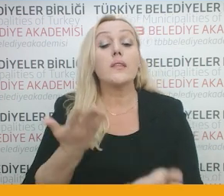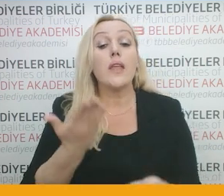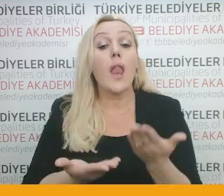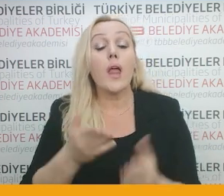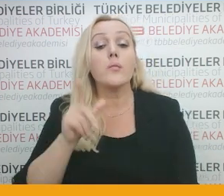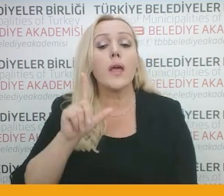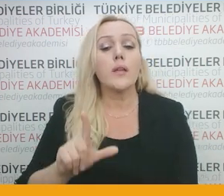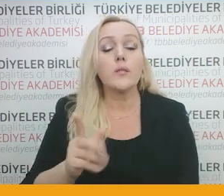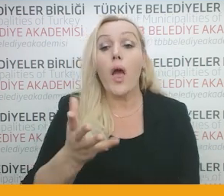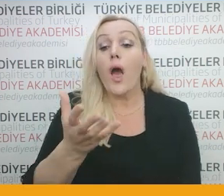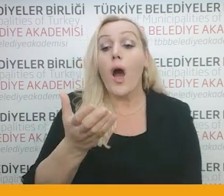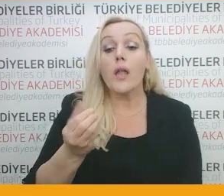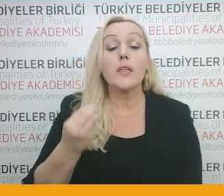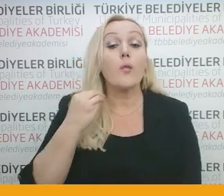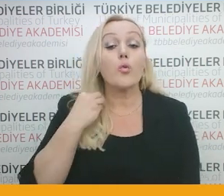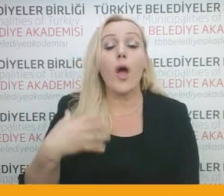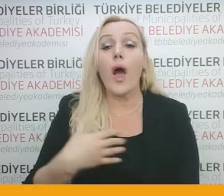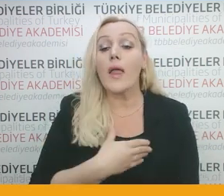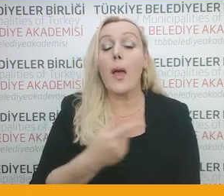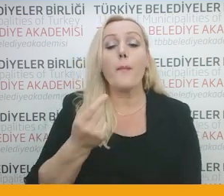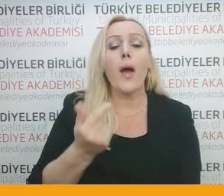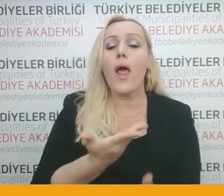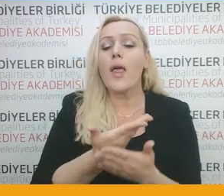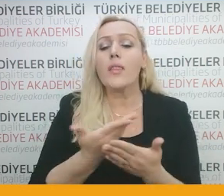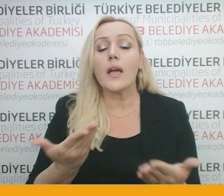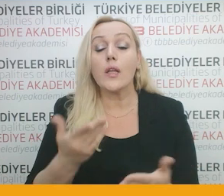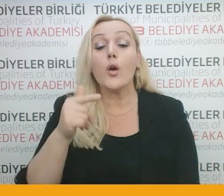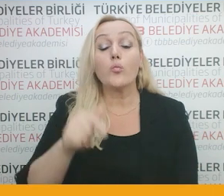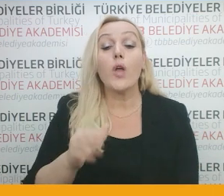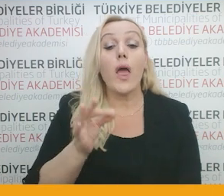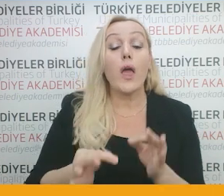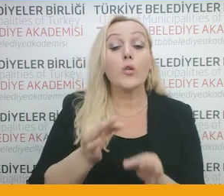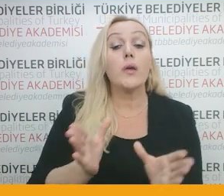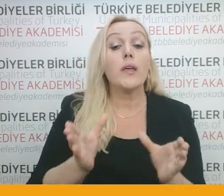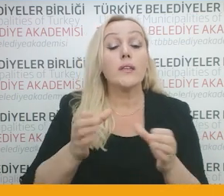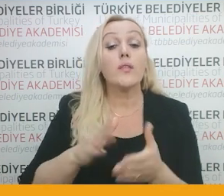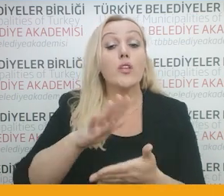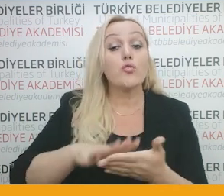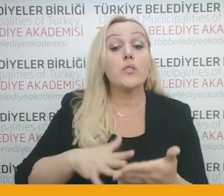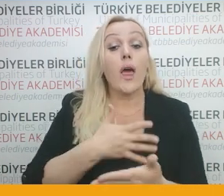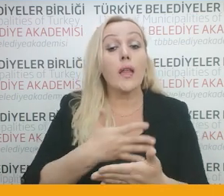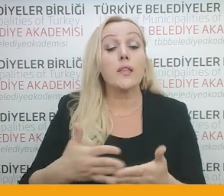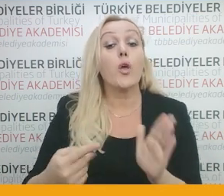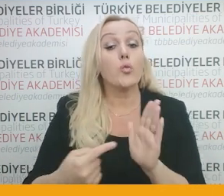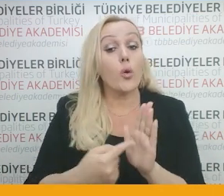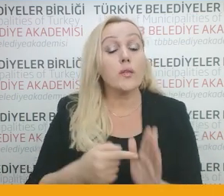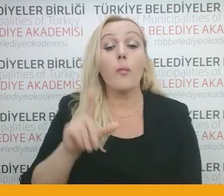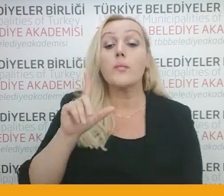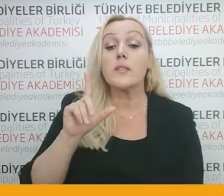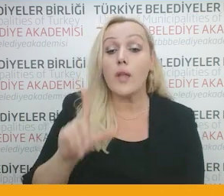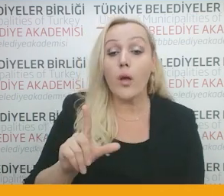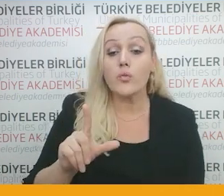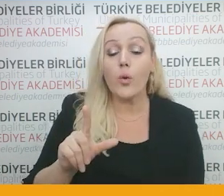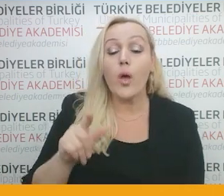değerlendirileceği, alınan borçların ana para ödemeleri ne kadardır? Bunları finansmanın ekonomik sınıflandırması tablosunda göstermemiz gerekiyor. Bu tablo